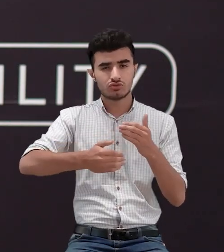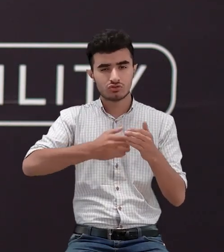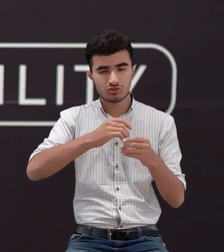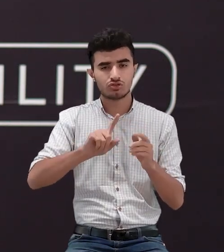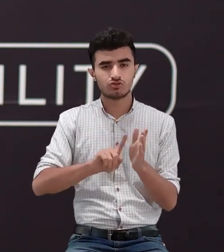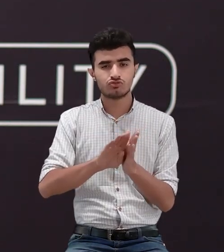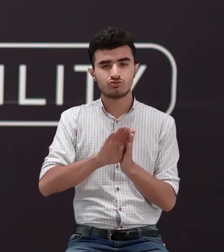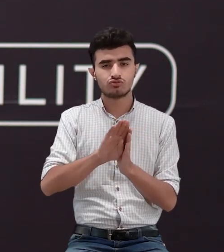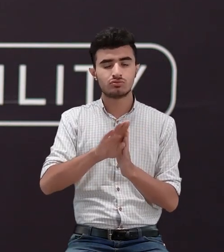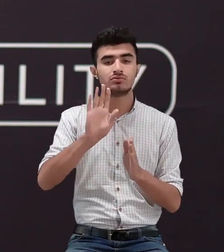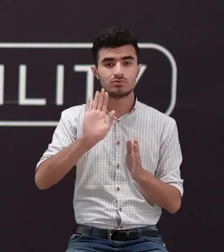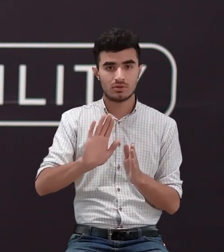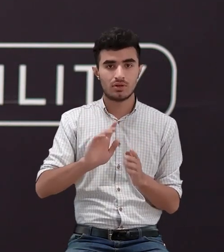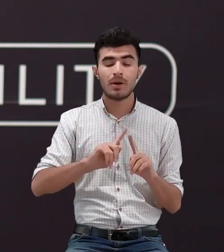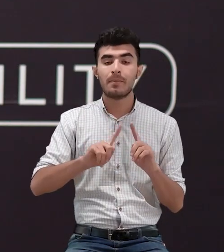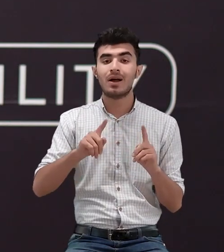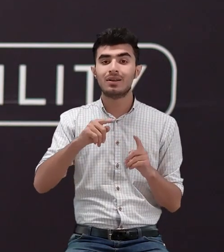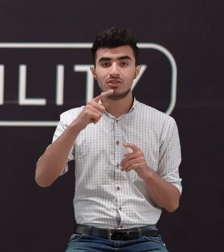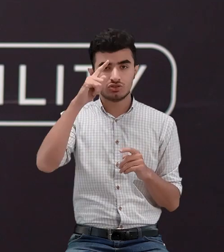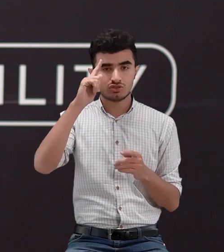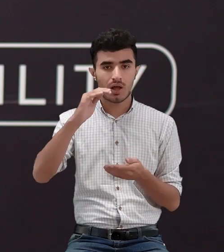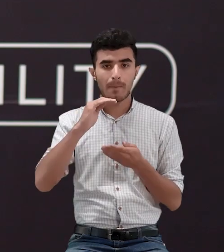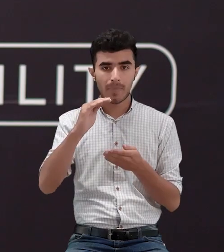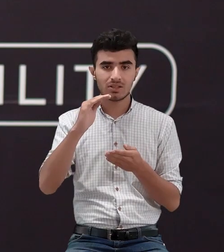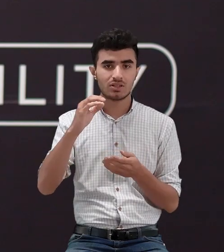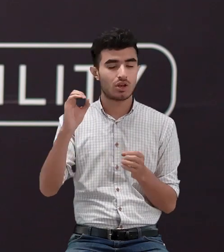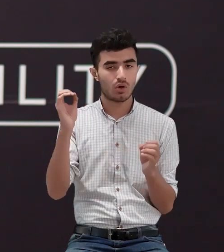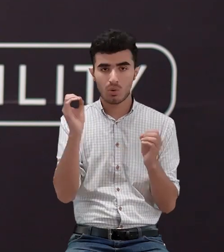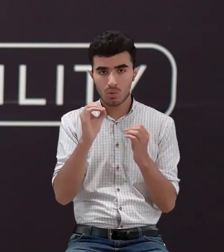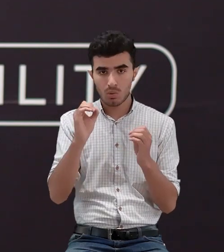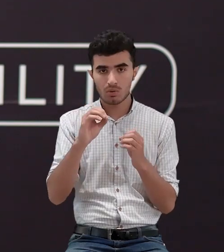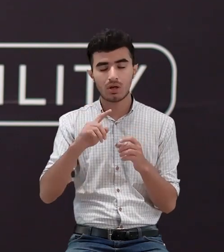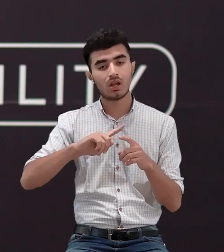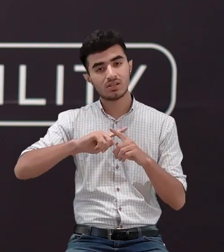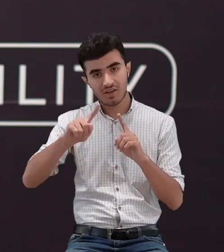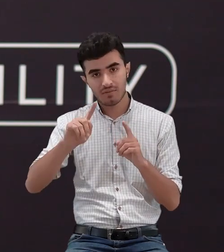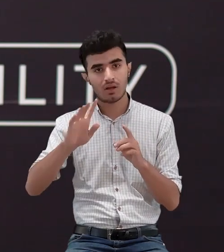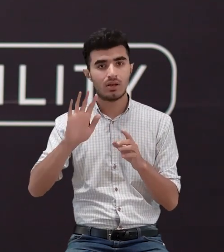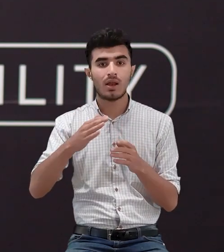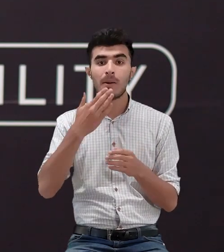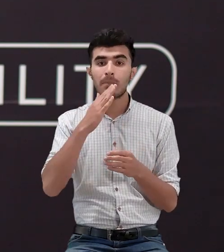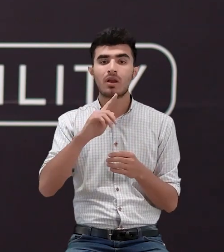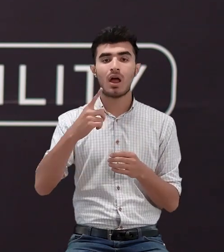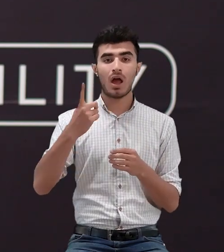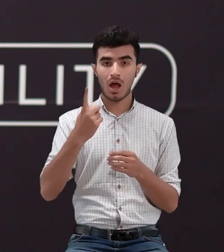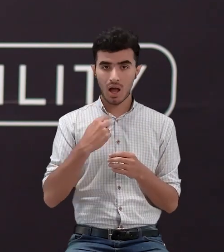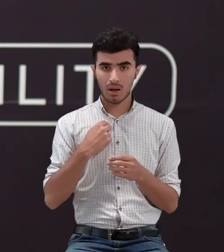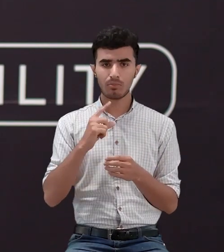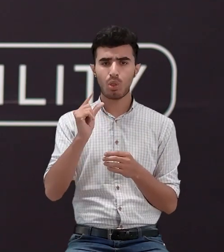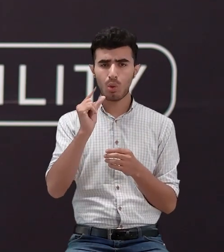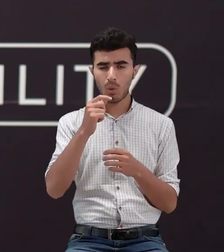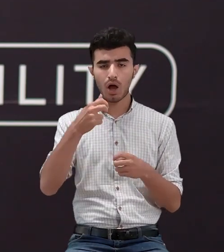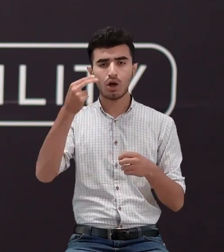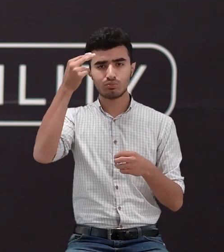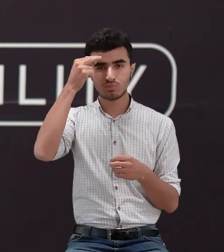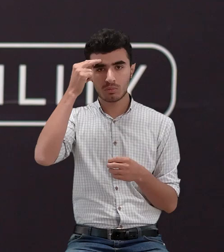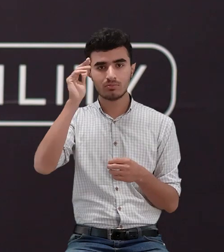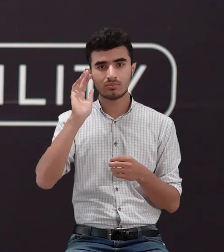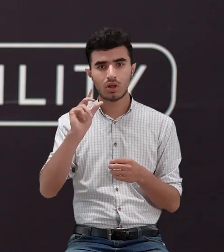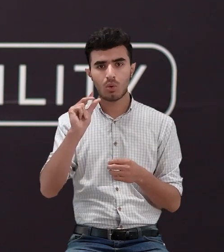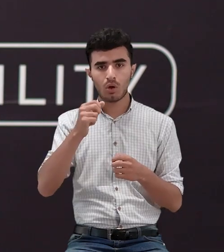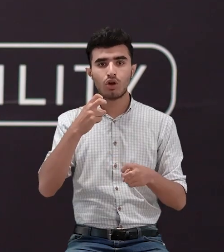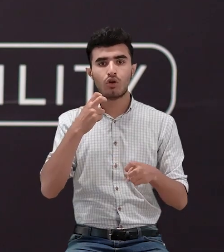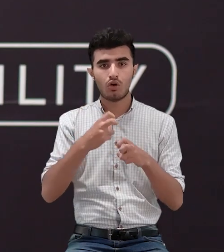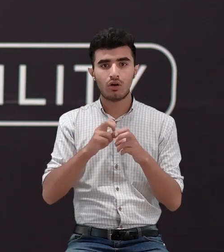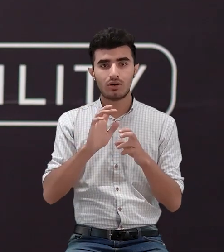یور چلڈرن آر اسٹل دا بنڈلس آف جوائے دیٹ دے ور. اٹس جسٹ کہ آپ کو تھوڑی زیادہ مشکل آ رہی ہے کیونکہ